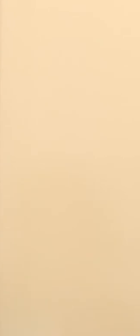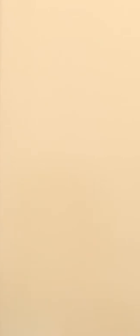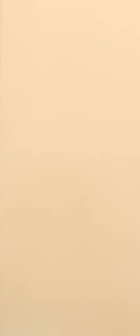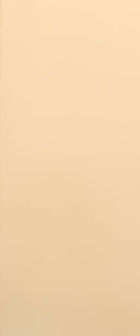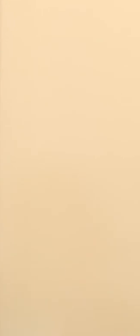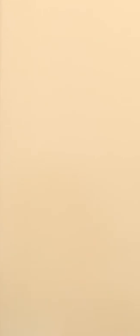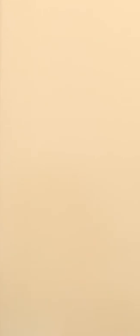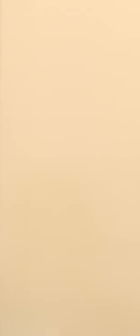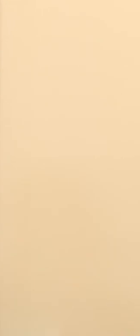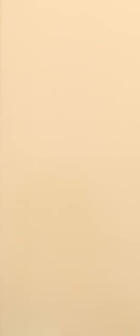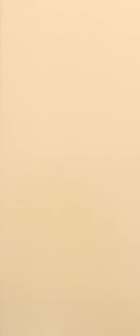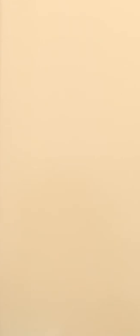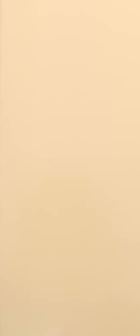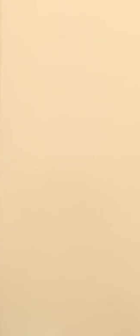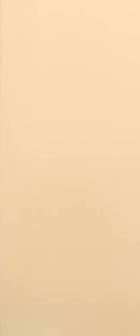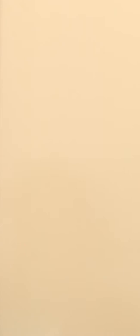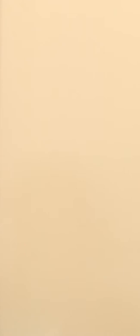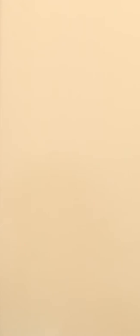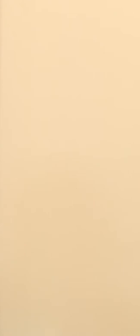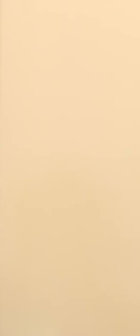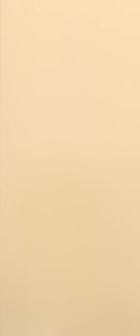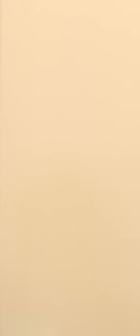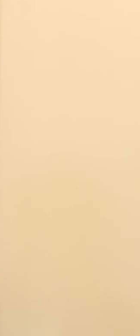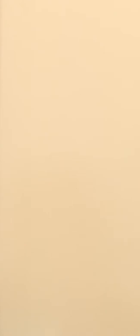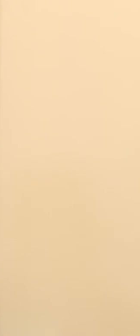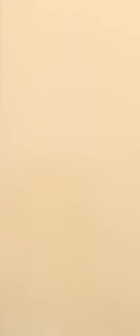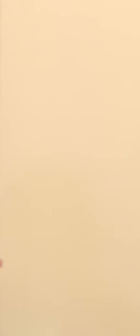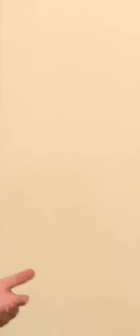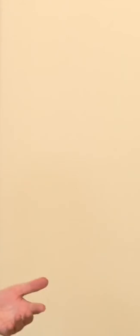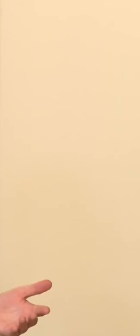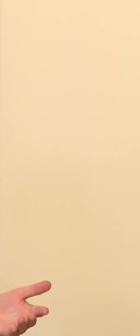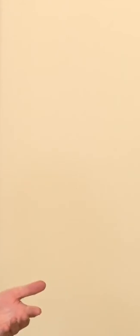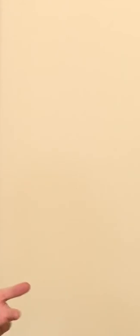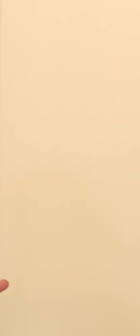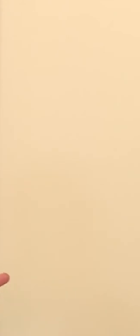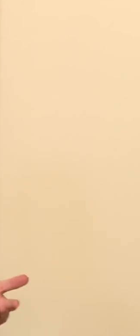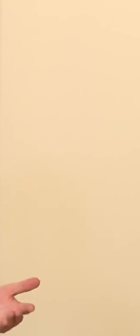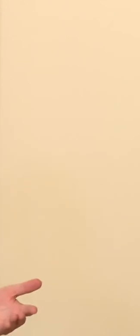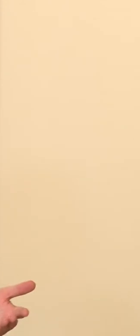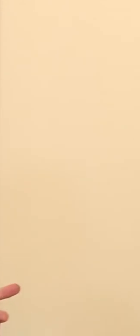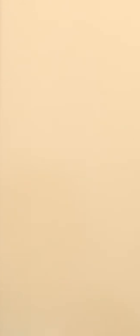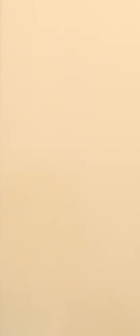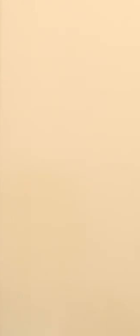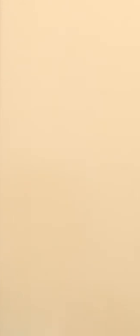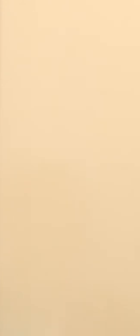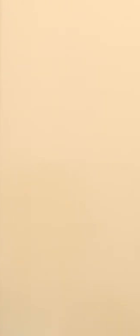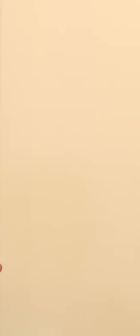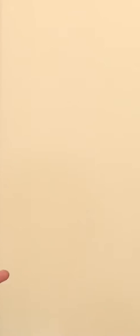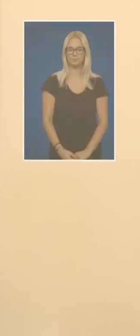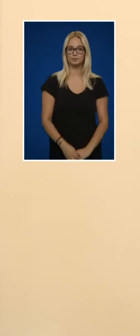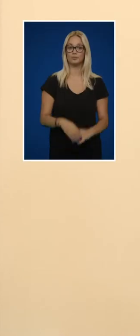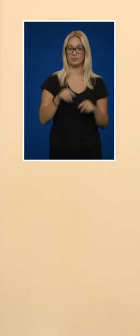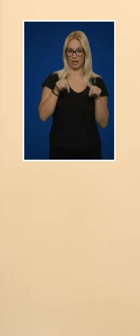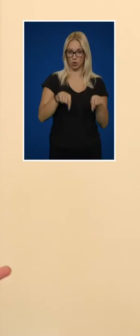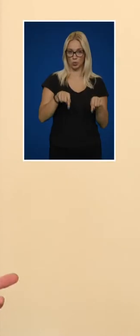Kampanja ima naziv Pogodi pravi koš, pa shodno tome koga pozvati nego